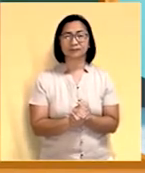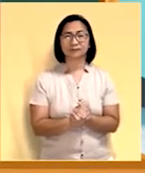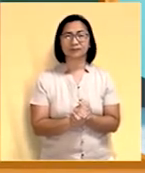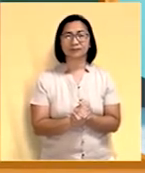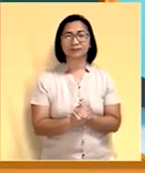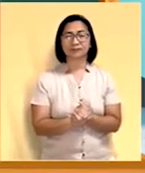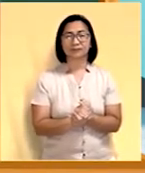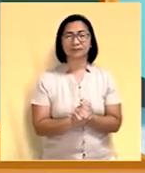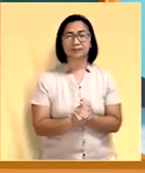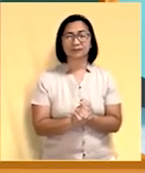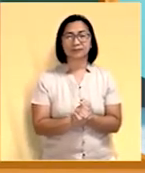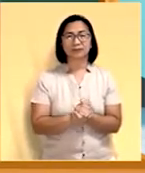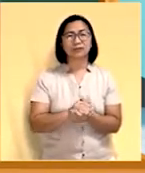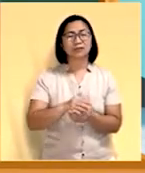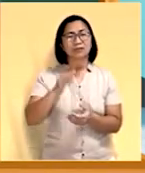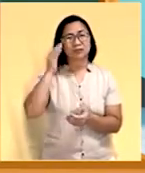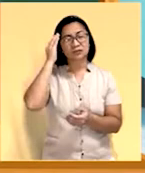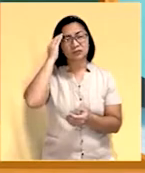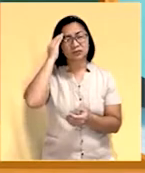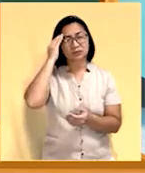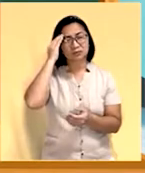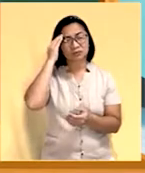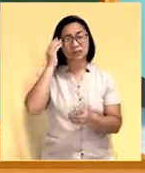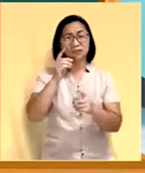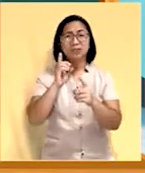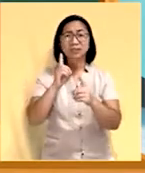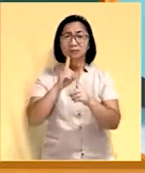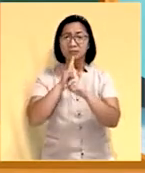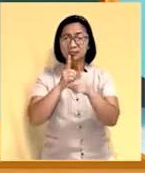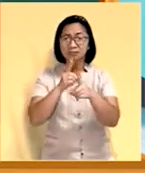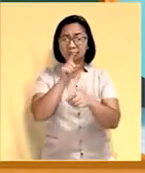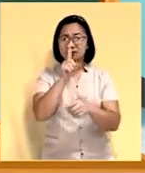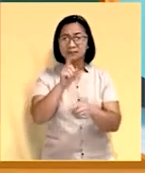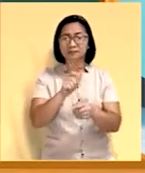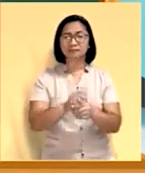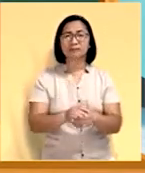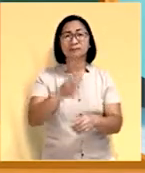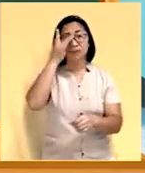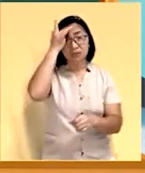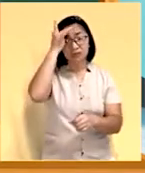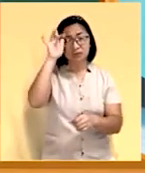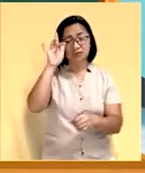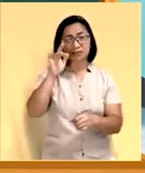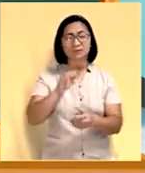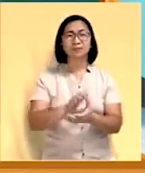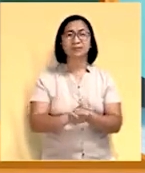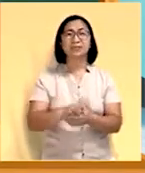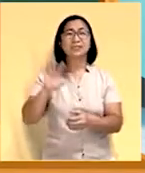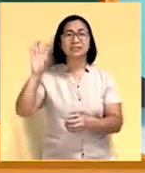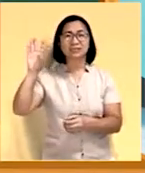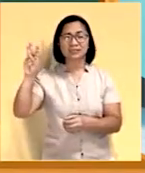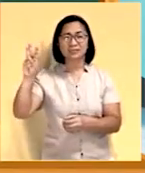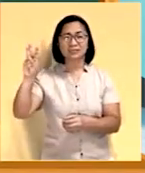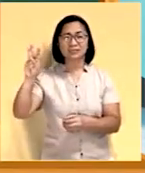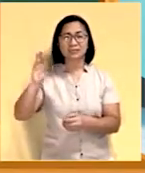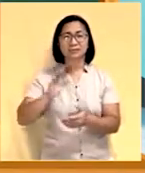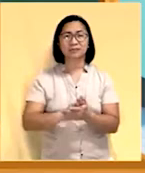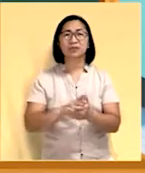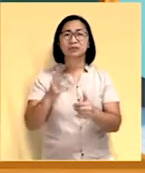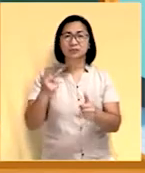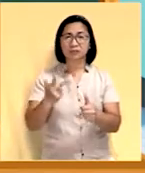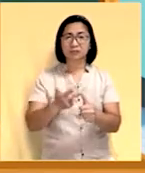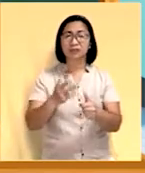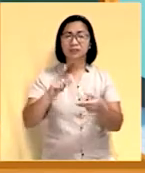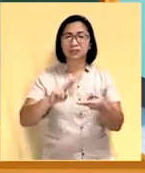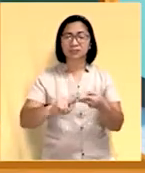61. Naisip mo na ba ang difference? Ang husay! 6! Para sa